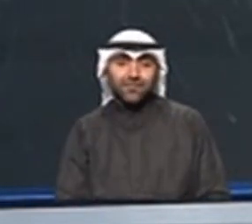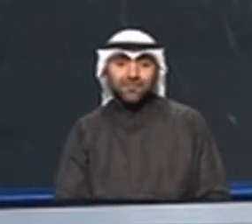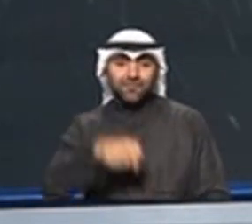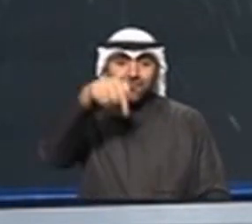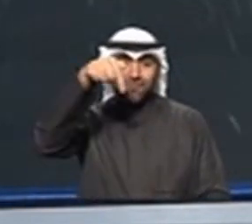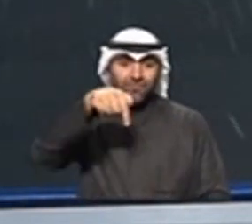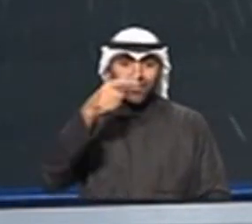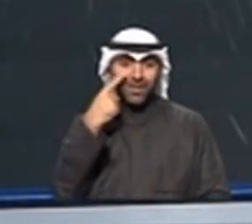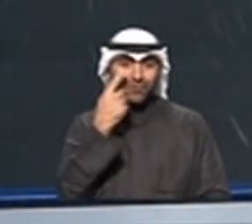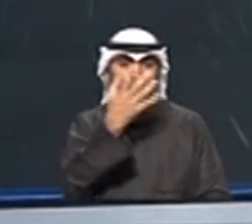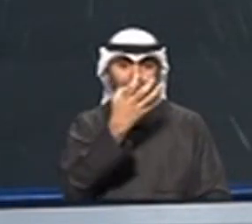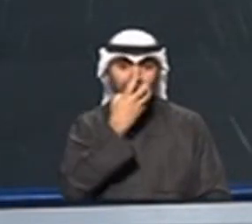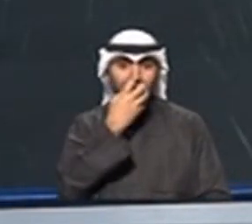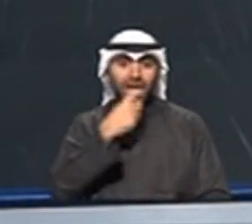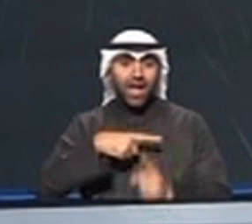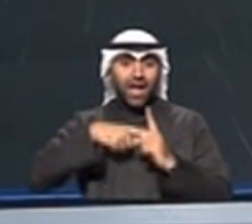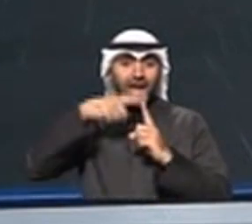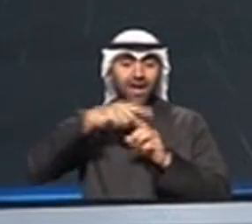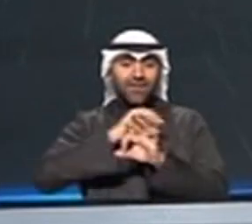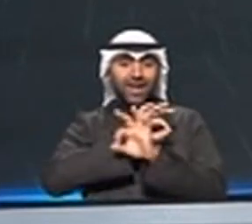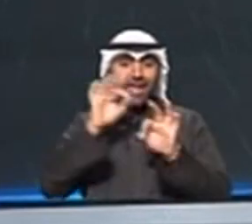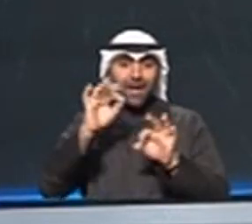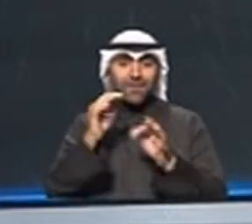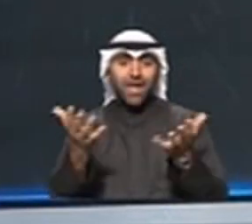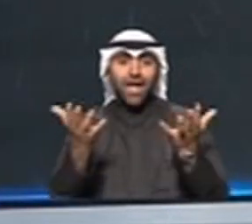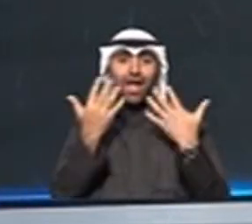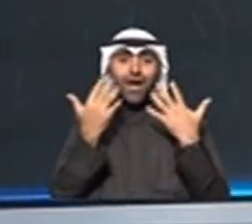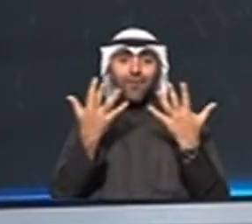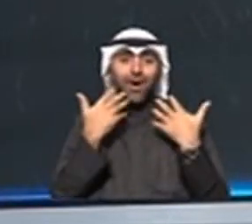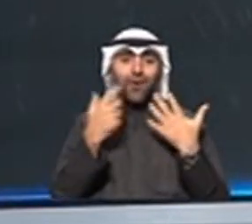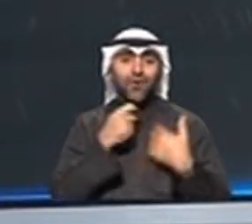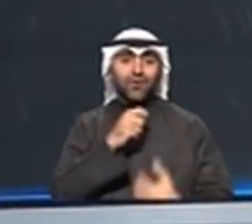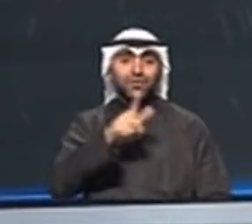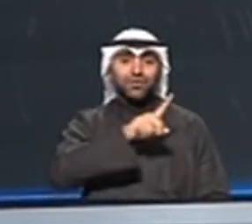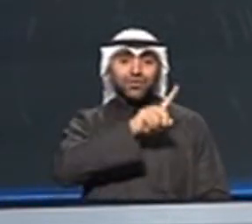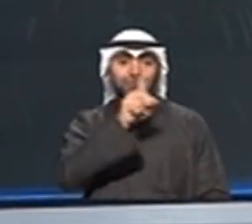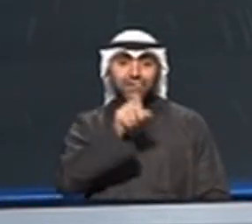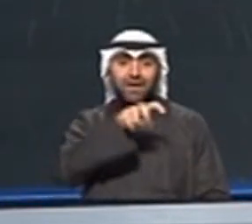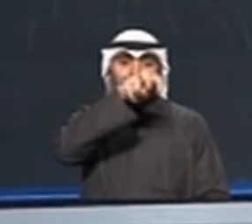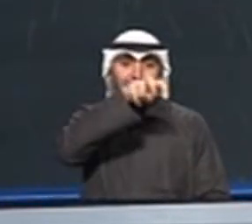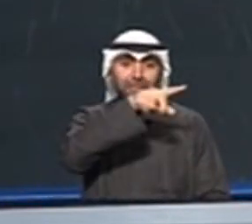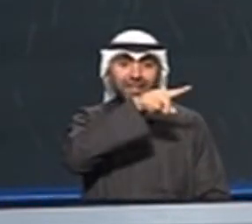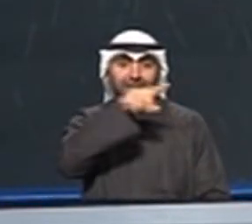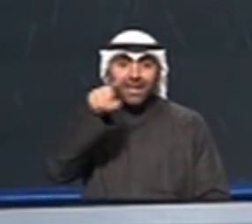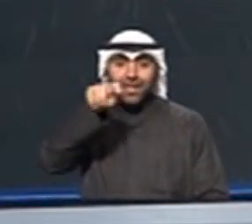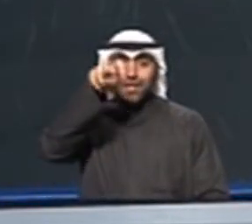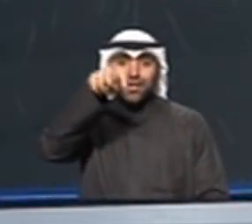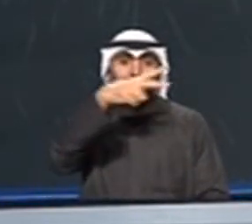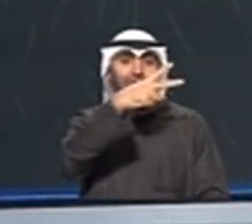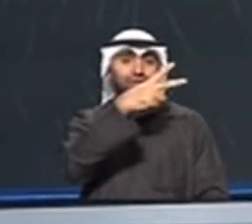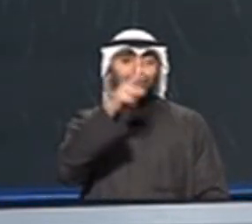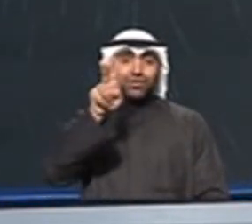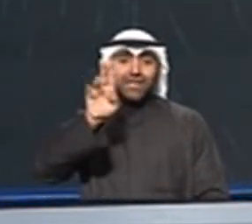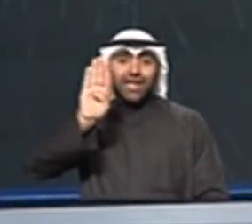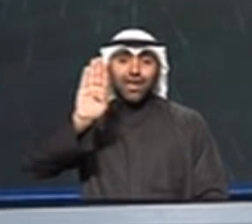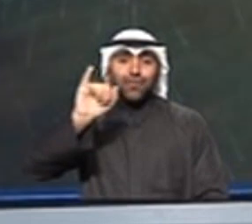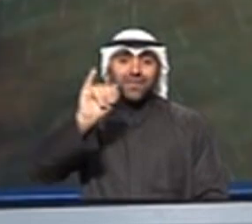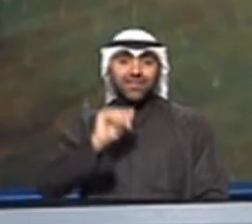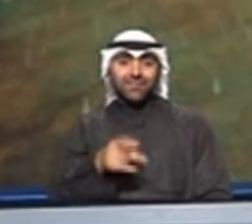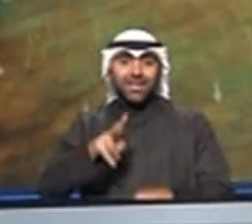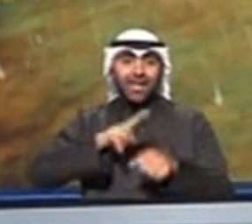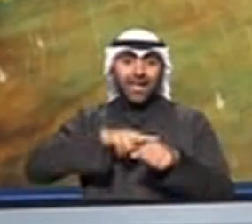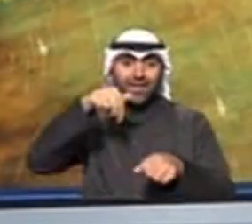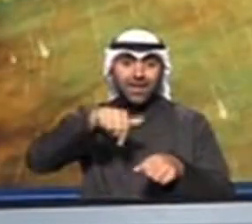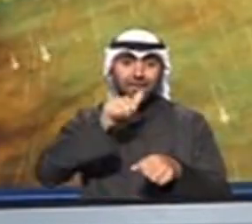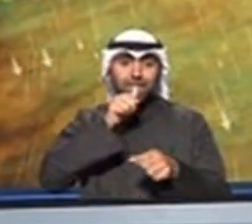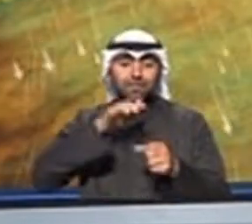في الساعة. عبور لبعض السحب الغير مطيرة، درجات الحرارة تتراوح ما بين 8 إلى 12 درجة مئوية. البحر خفيف إلى معتدل الموج من 1